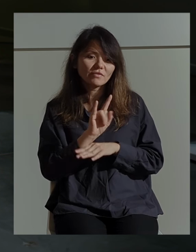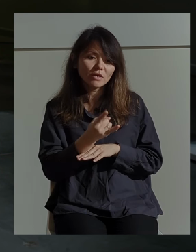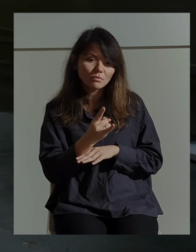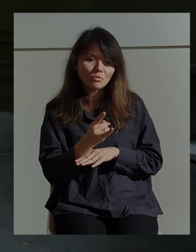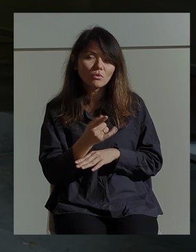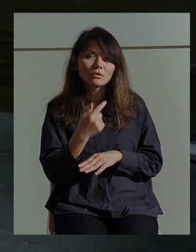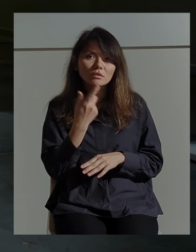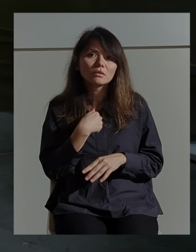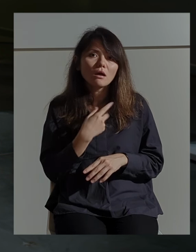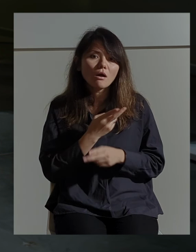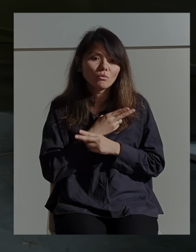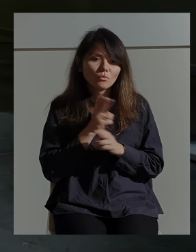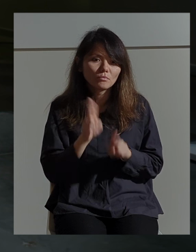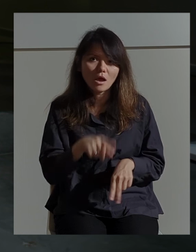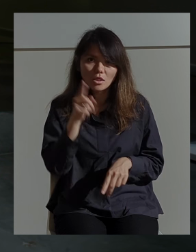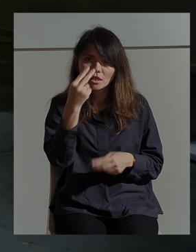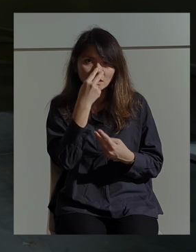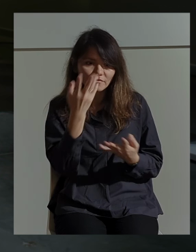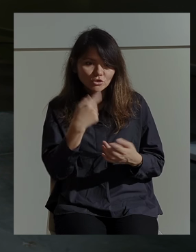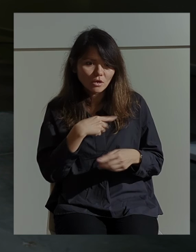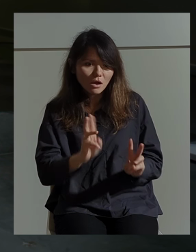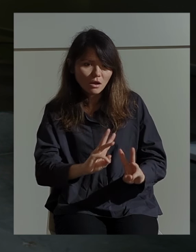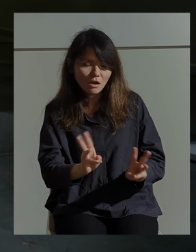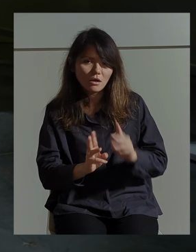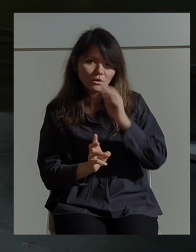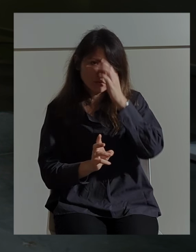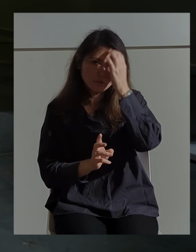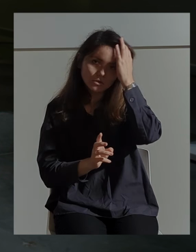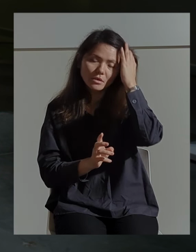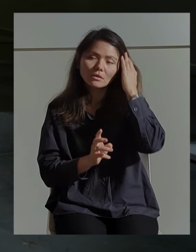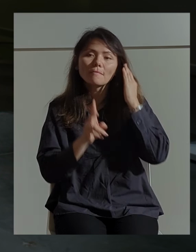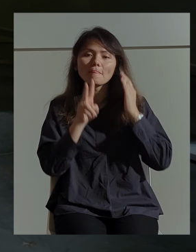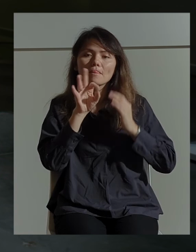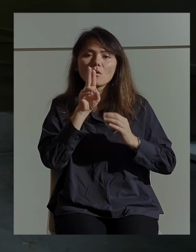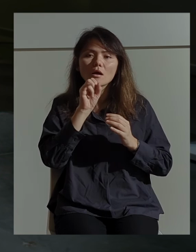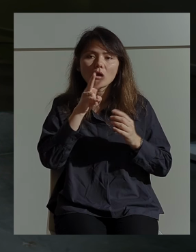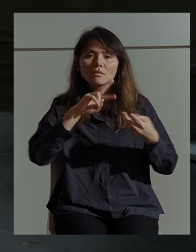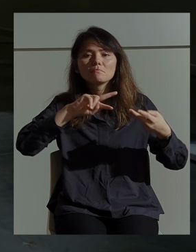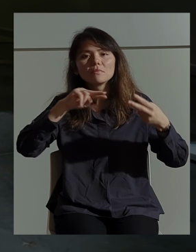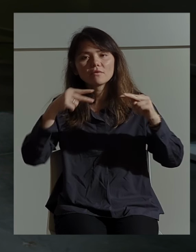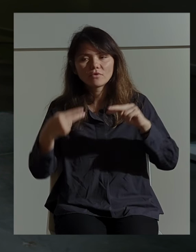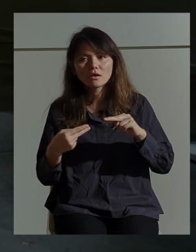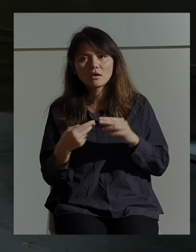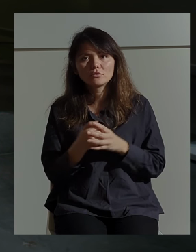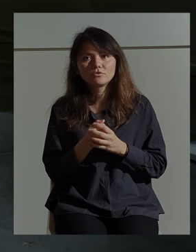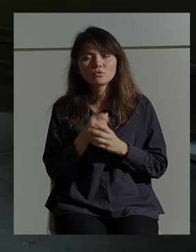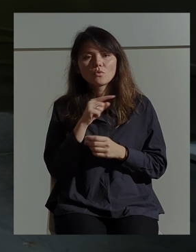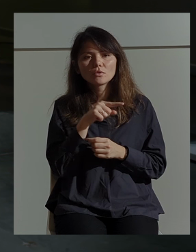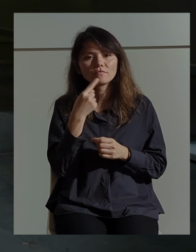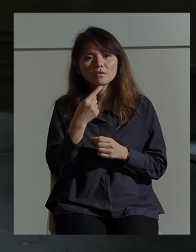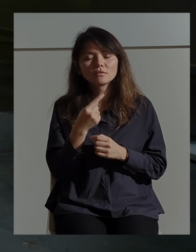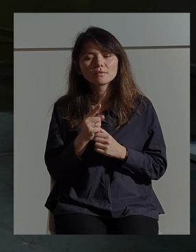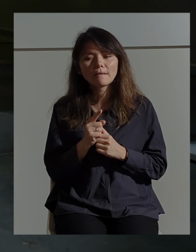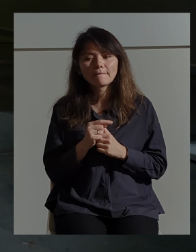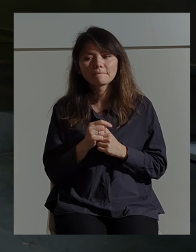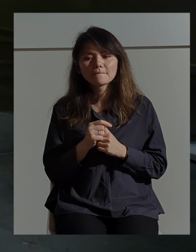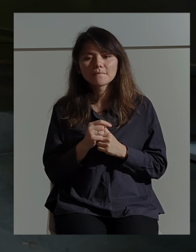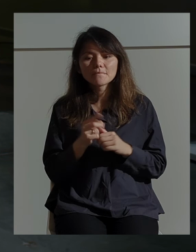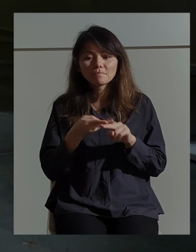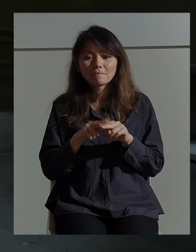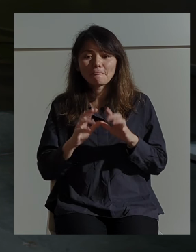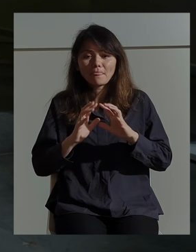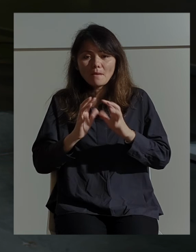что я умер Вот ты что не видишь я горю лакан переворачивает это он говорит что как раз-таки вот это